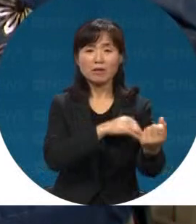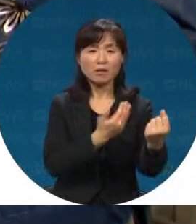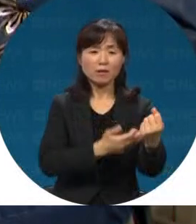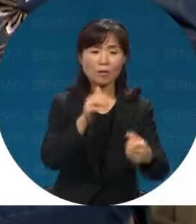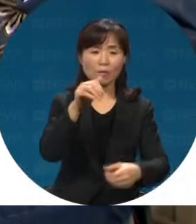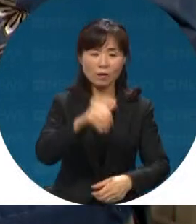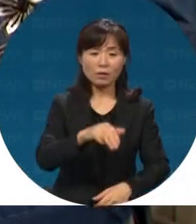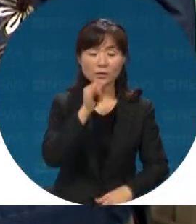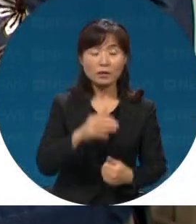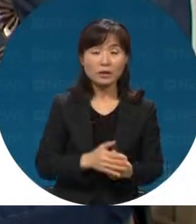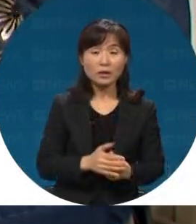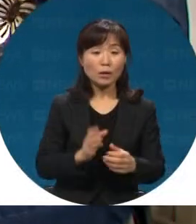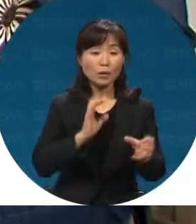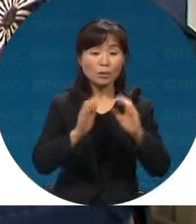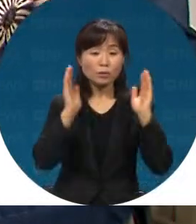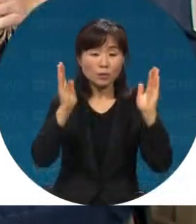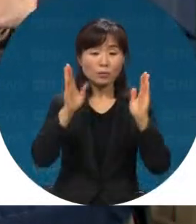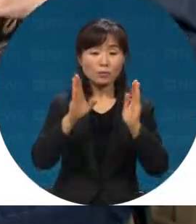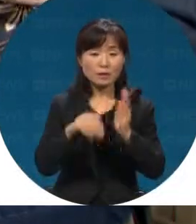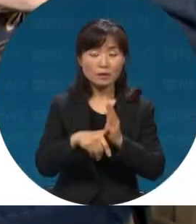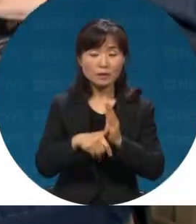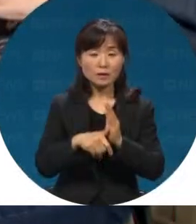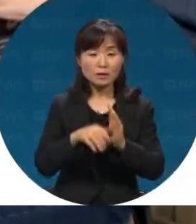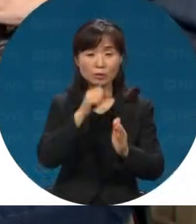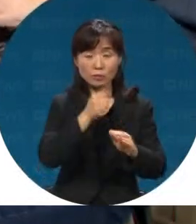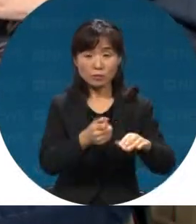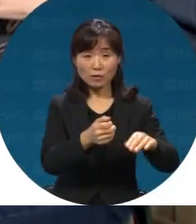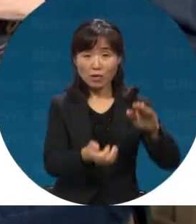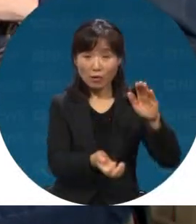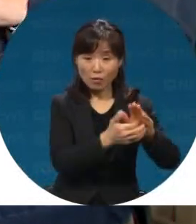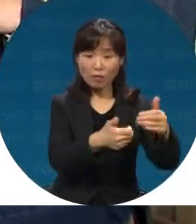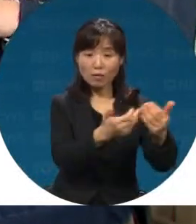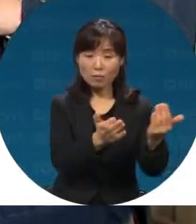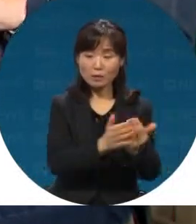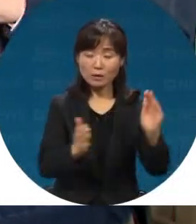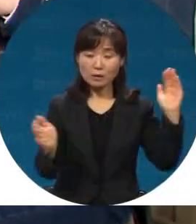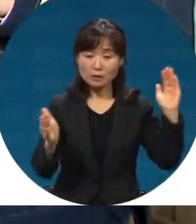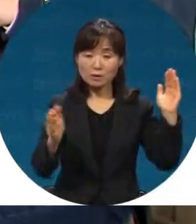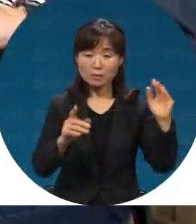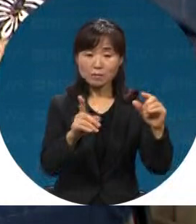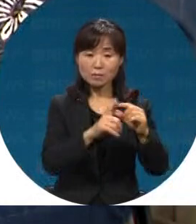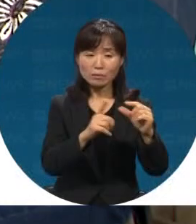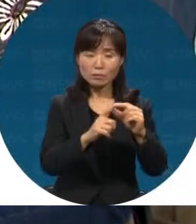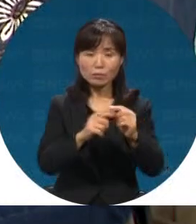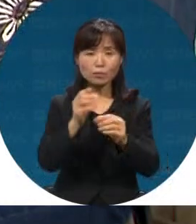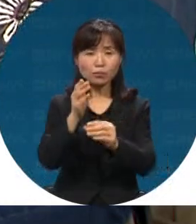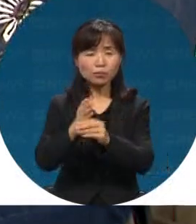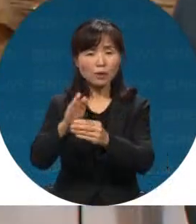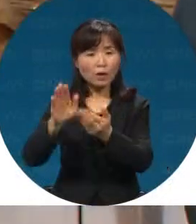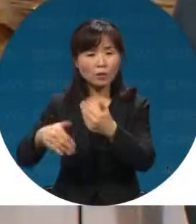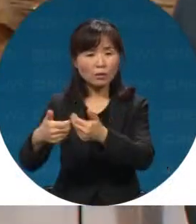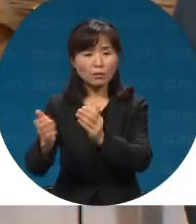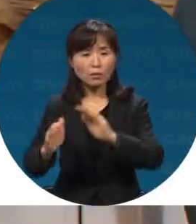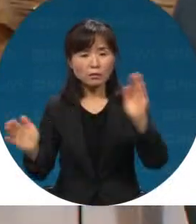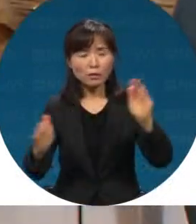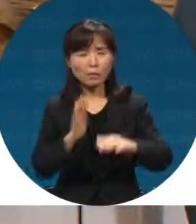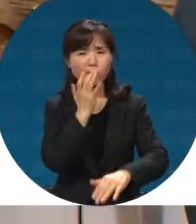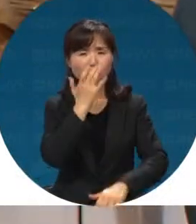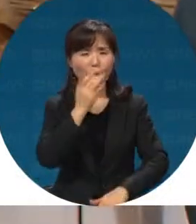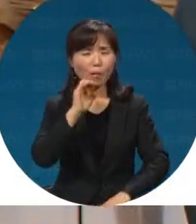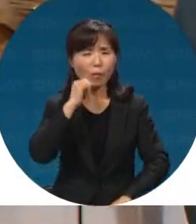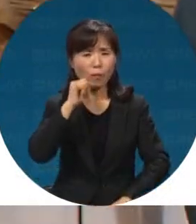상위권 아이들이 말하는 어휘를 그 중화액권 애들은 굉장히 어려운 말이고 못 알아듣는다고 표현을 하는데 이런